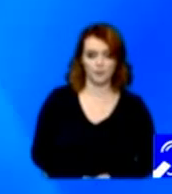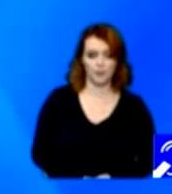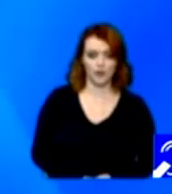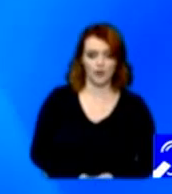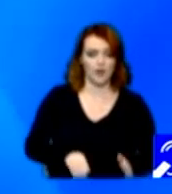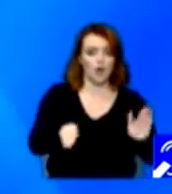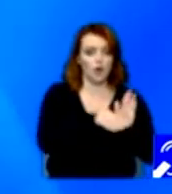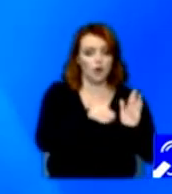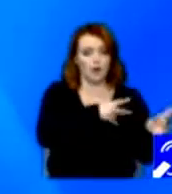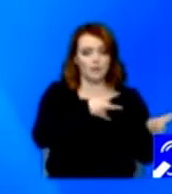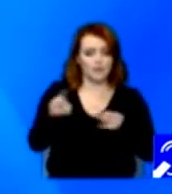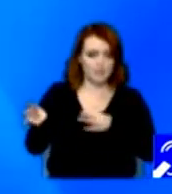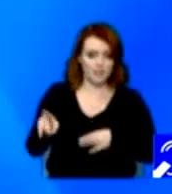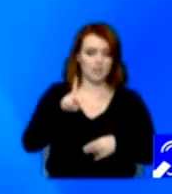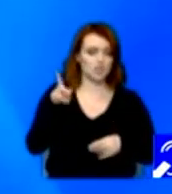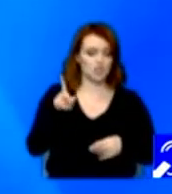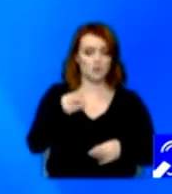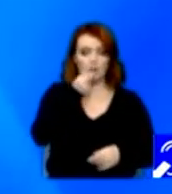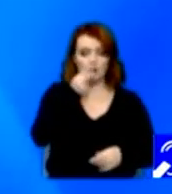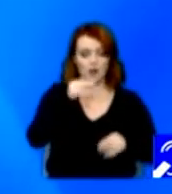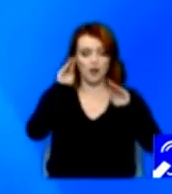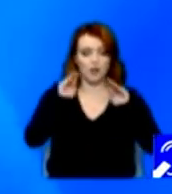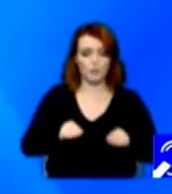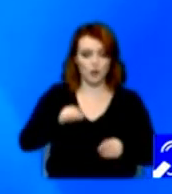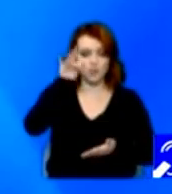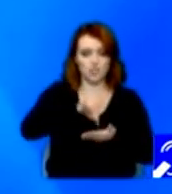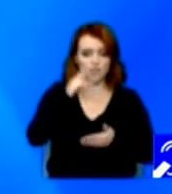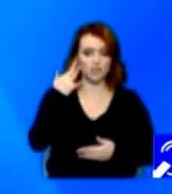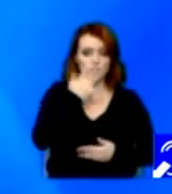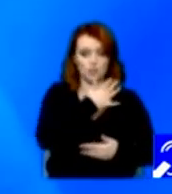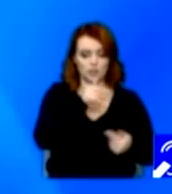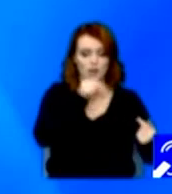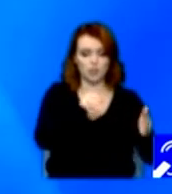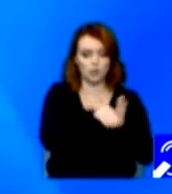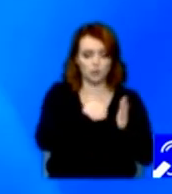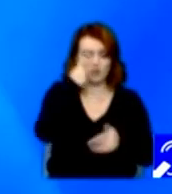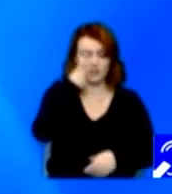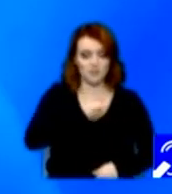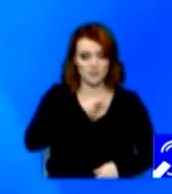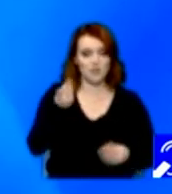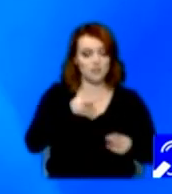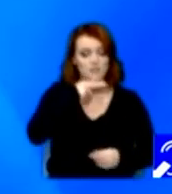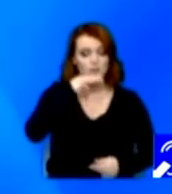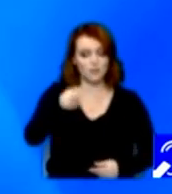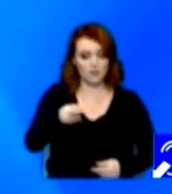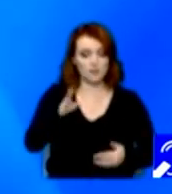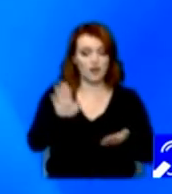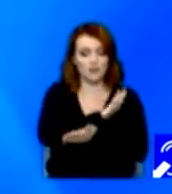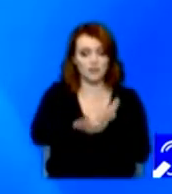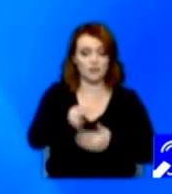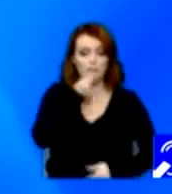corupția afectează și joia mâncăm un raport al Centrului național anticorupție ne avertizează că trebuie să fim atenți la calitatea